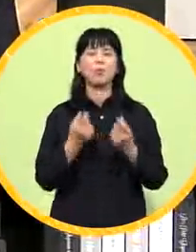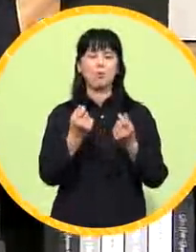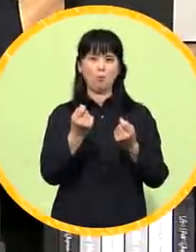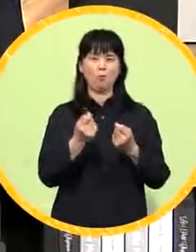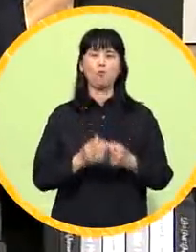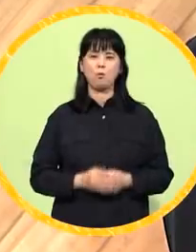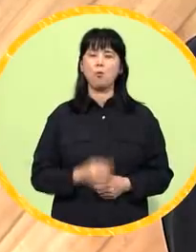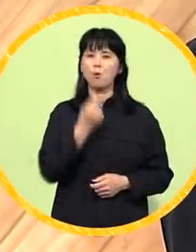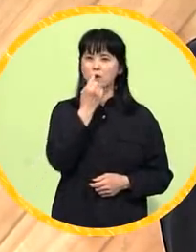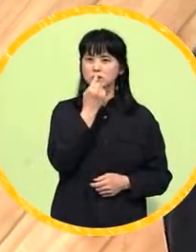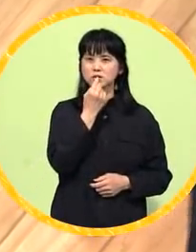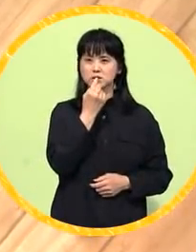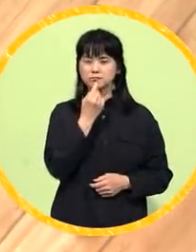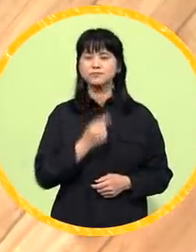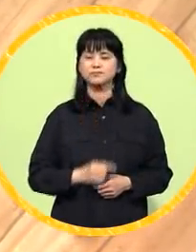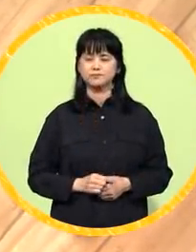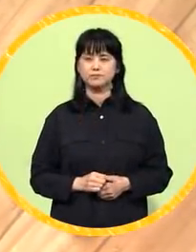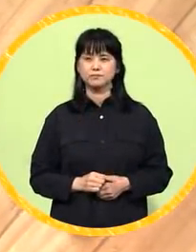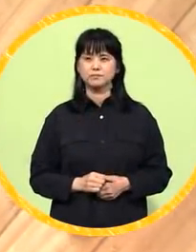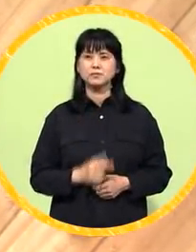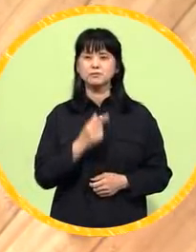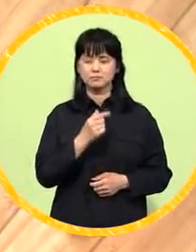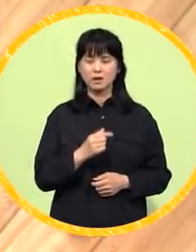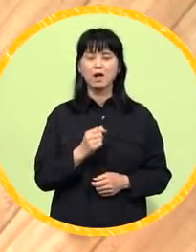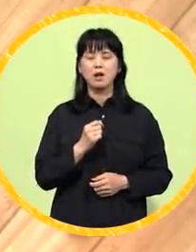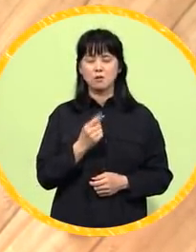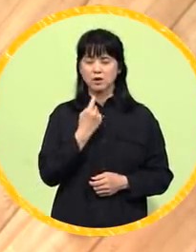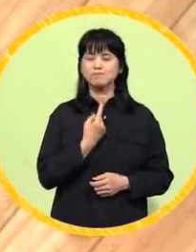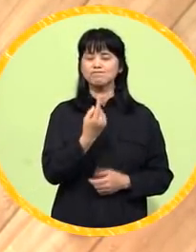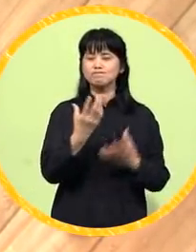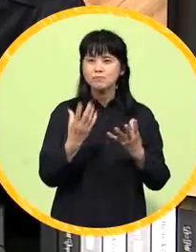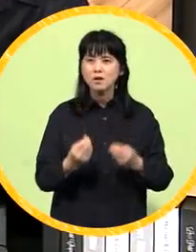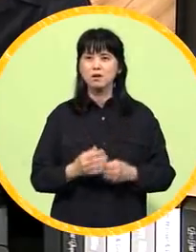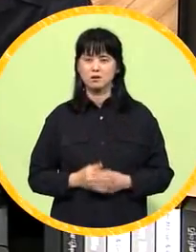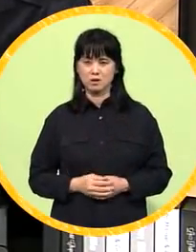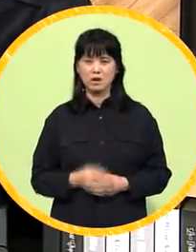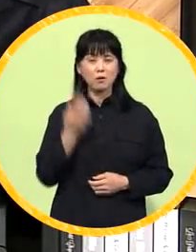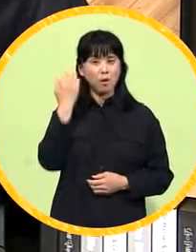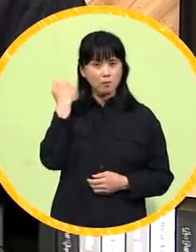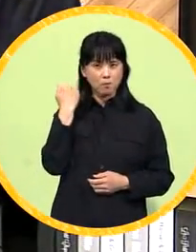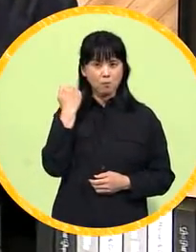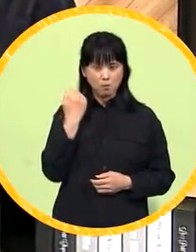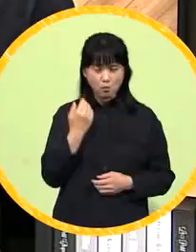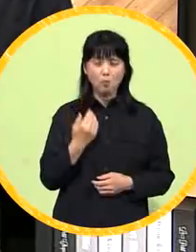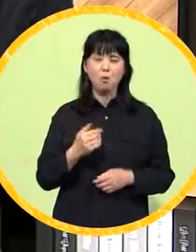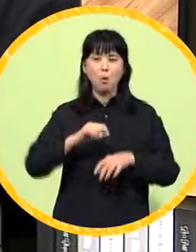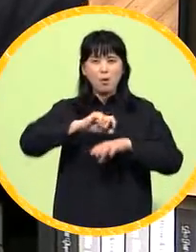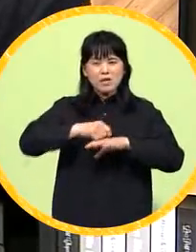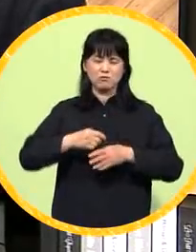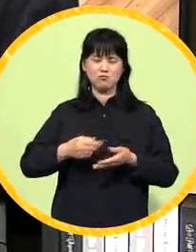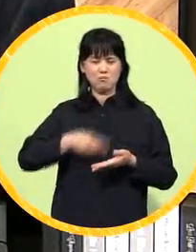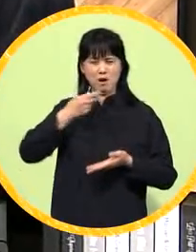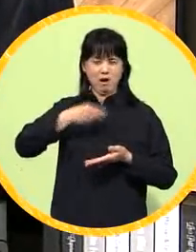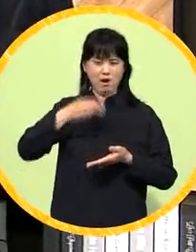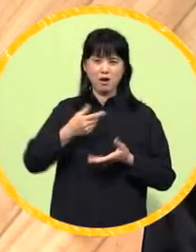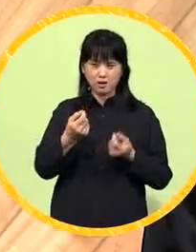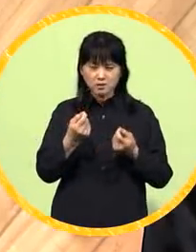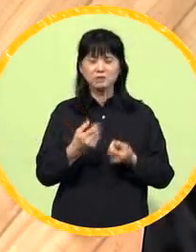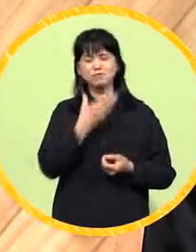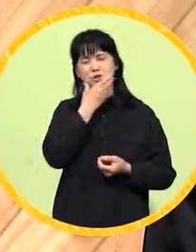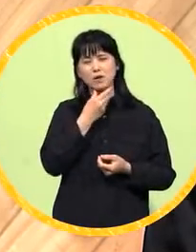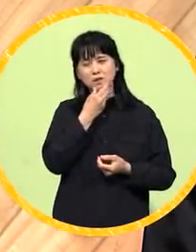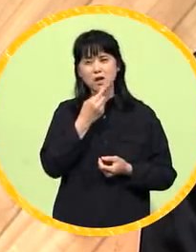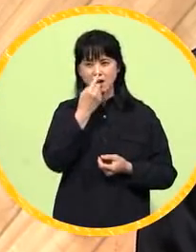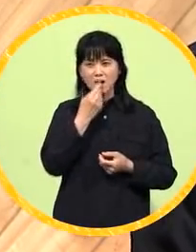なんですよ私がおこのパイプ1リポートしてきました前回もさお肉タックっねえ飯をしようっ